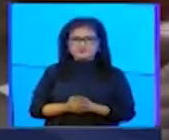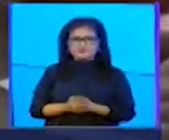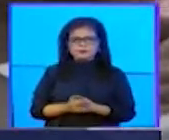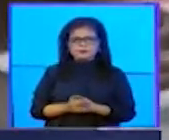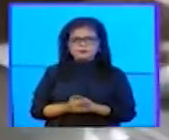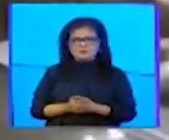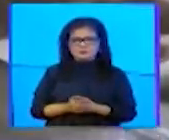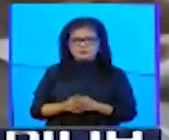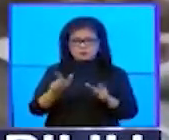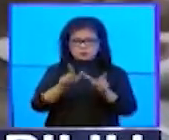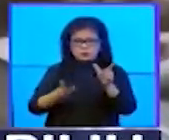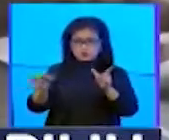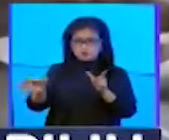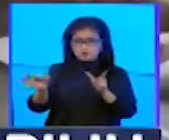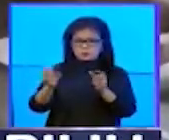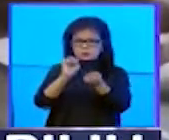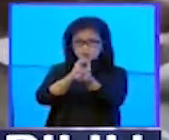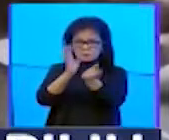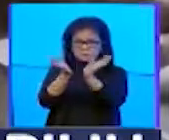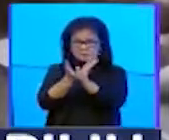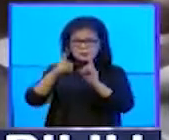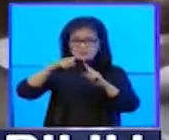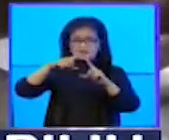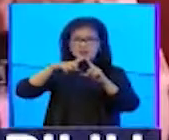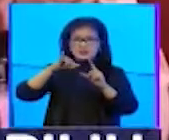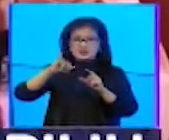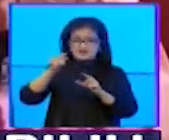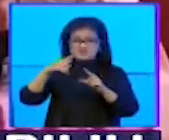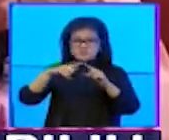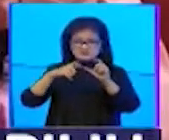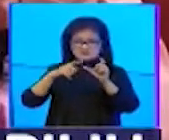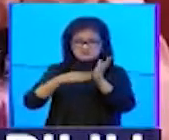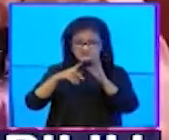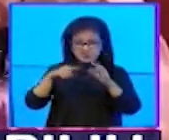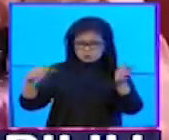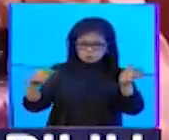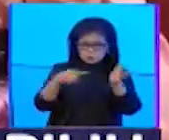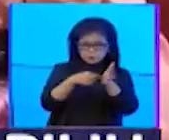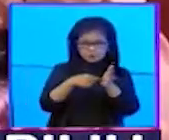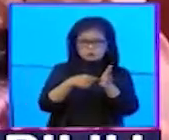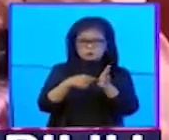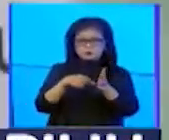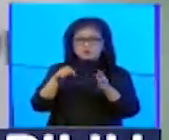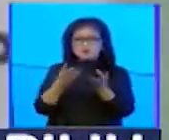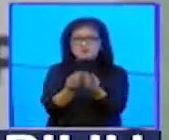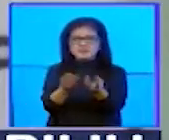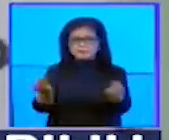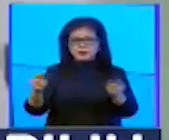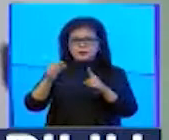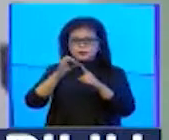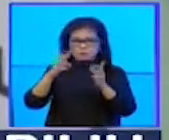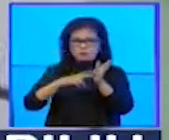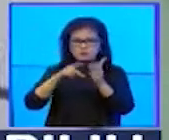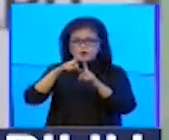Wali kota Surabaya Tri Risma hari ini menggunakan hak pilihnya di TPS kawasan Taman Pondok Indah Wiyung, Surabaya. Tri